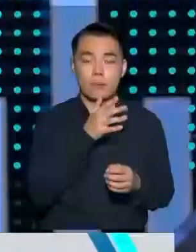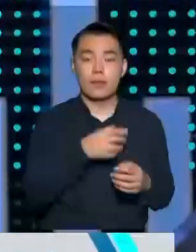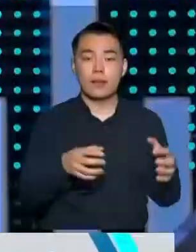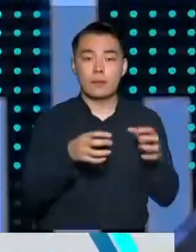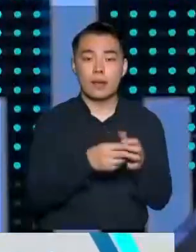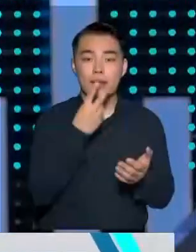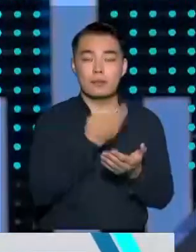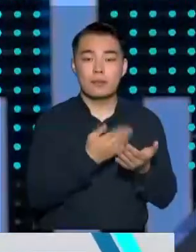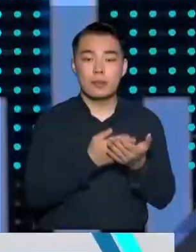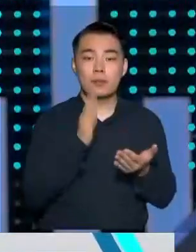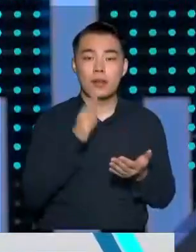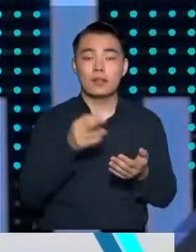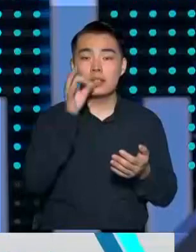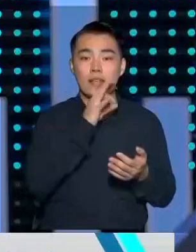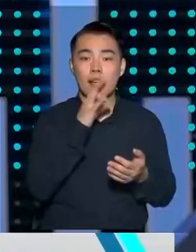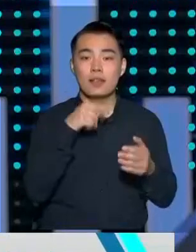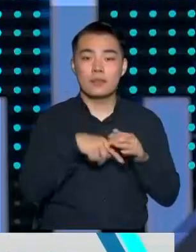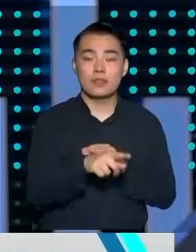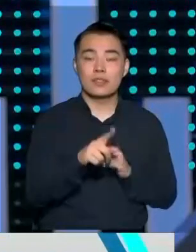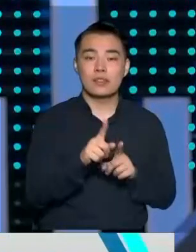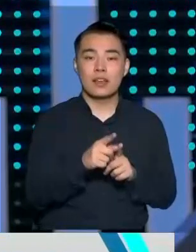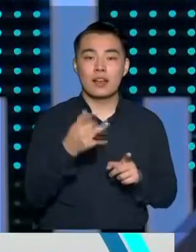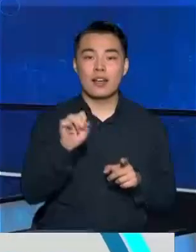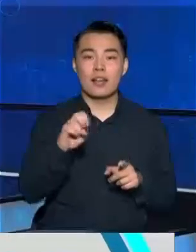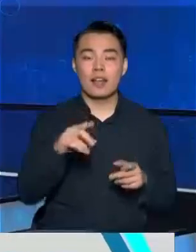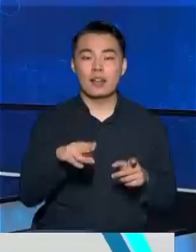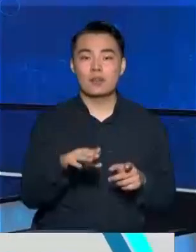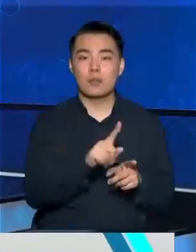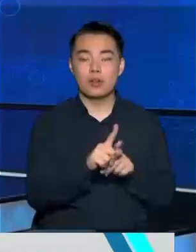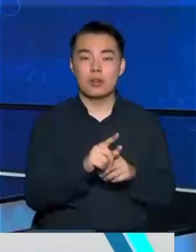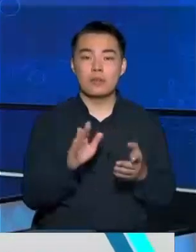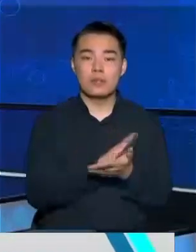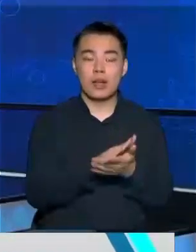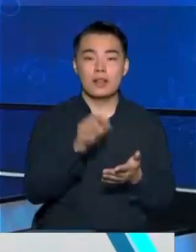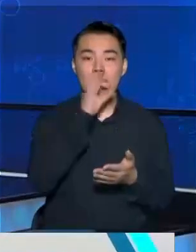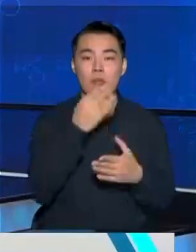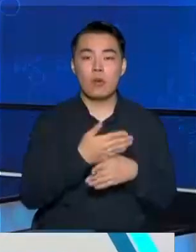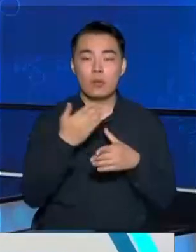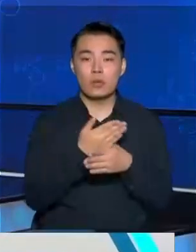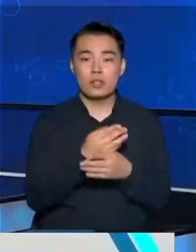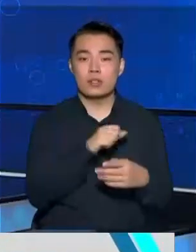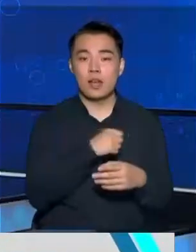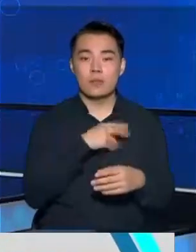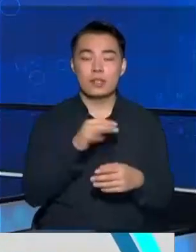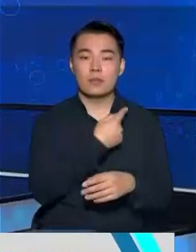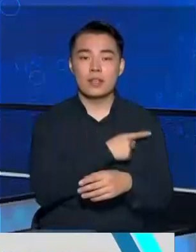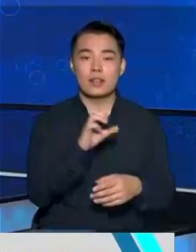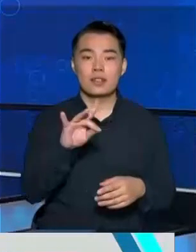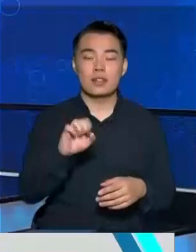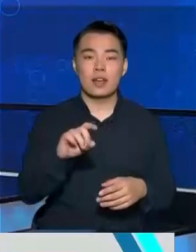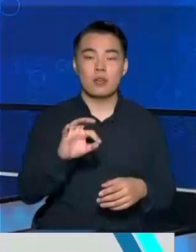Компания предоставляет лекарственные средства в рамках гарантированного объема бесплатной медицинской помощи и обязательно социального медицинского